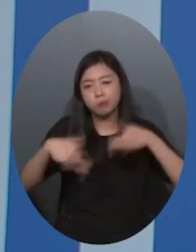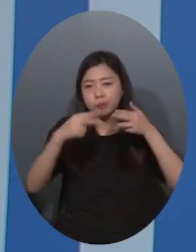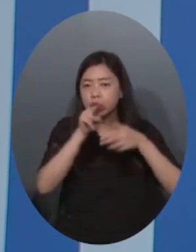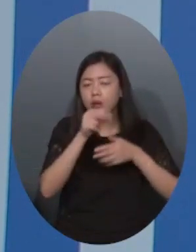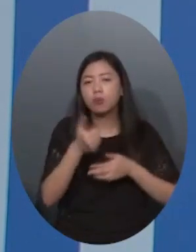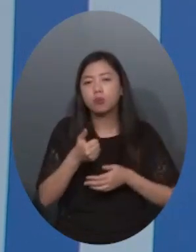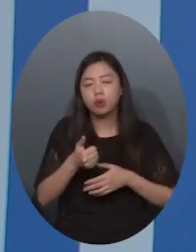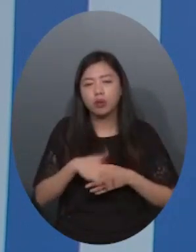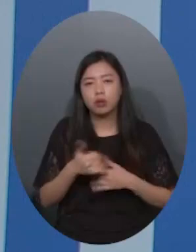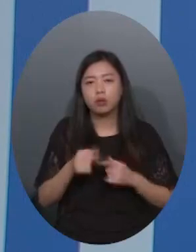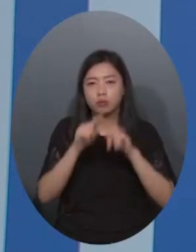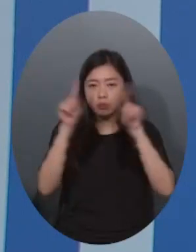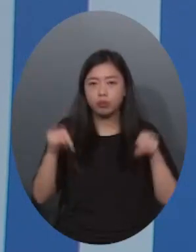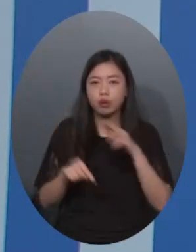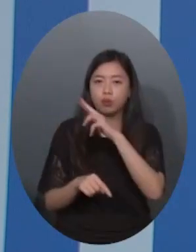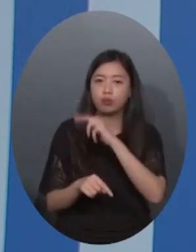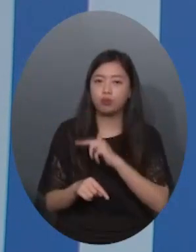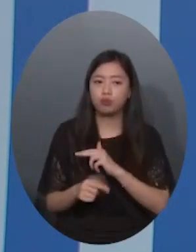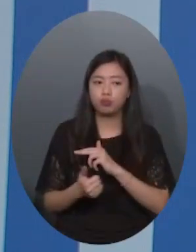在屏幕上面見到他們。